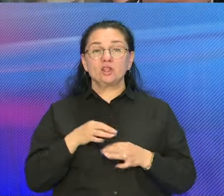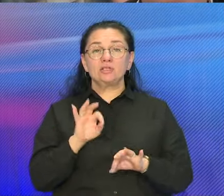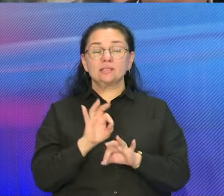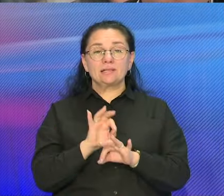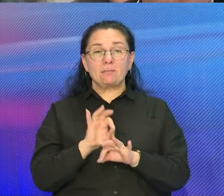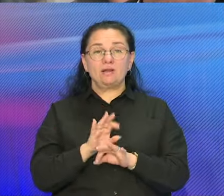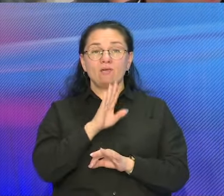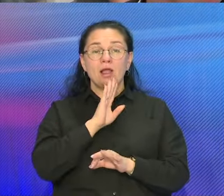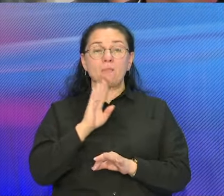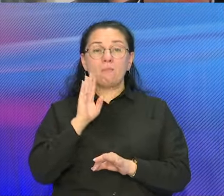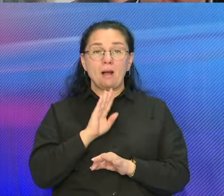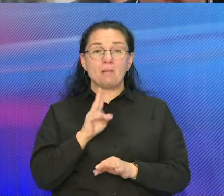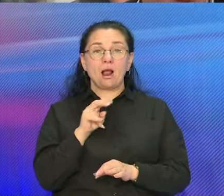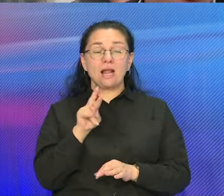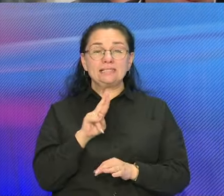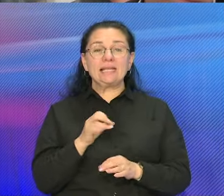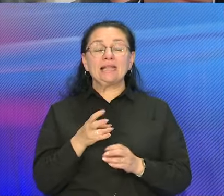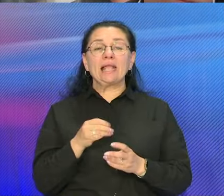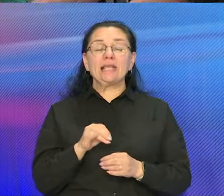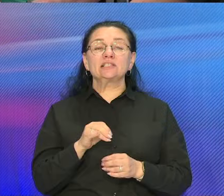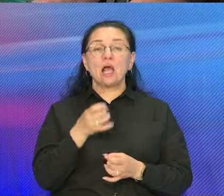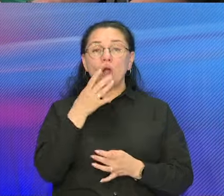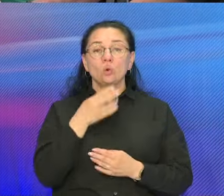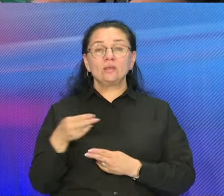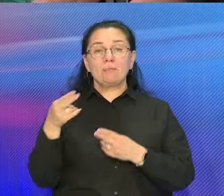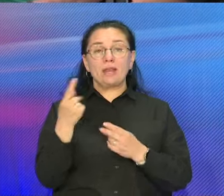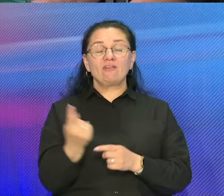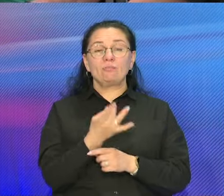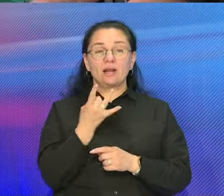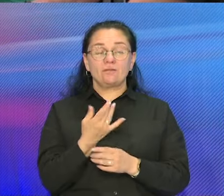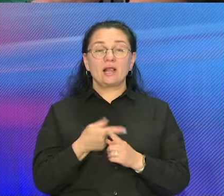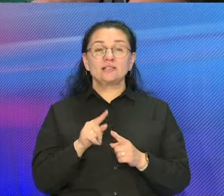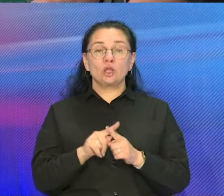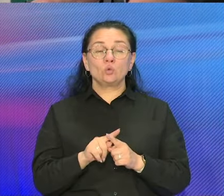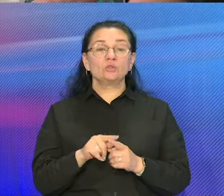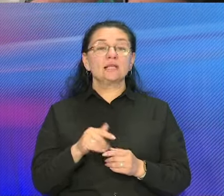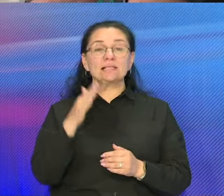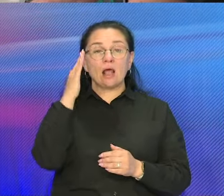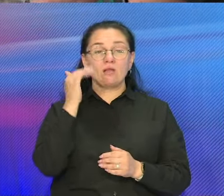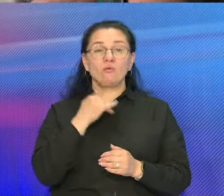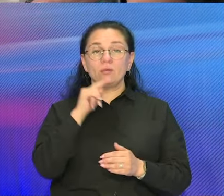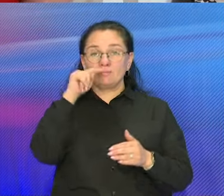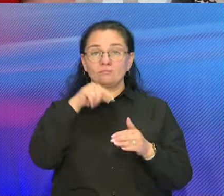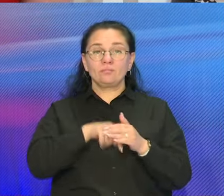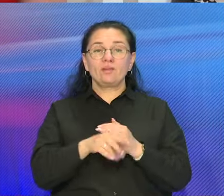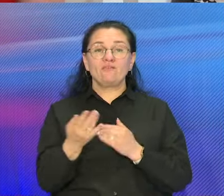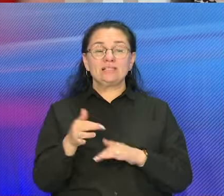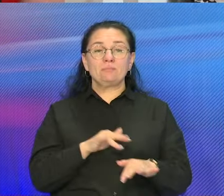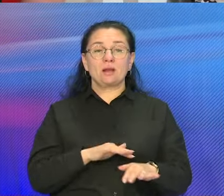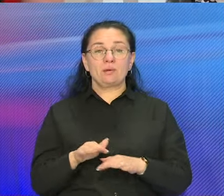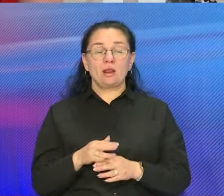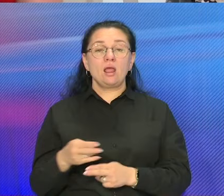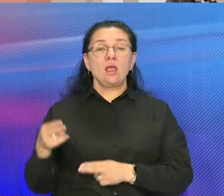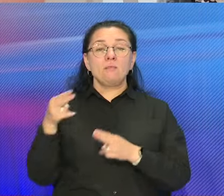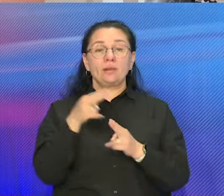Мама Катерина Сгрудна сюда приехала у першыню и поспела уже окунуться с головой у вір падей Я приехала сюда